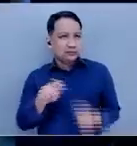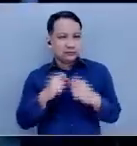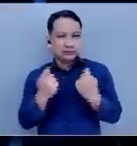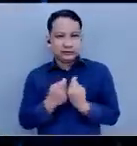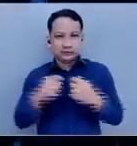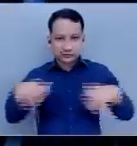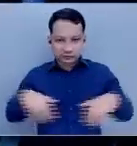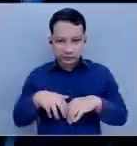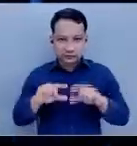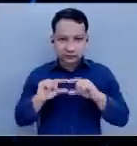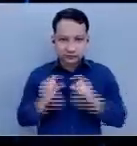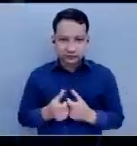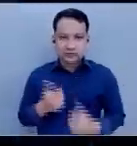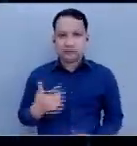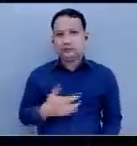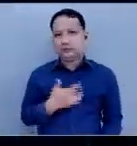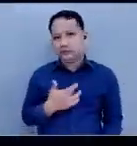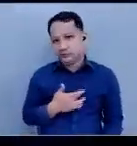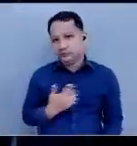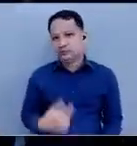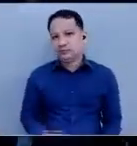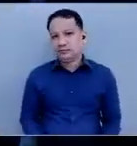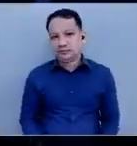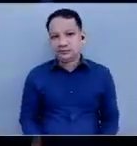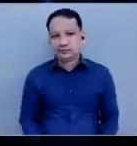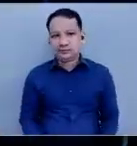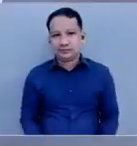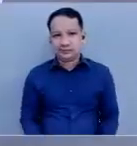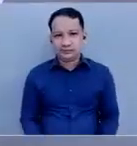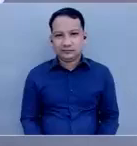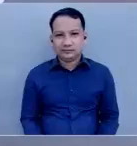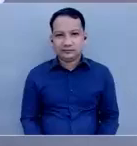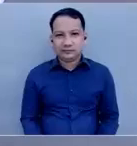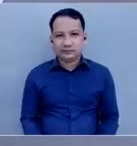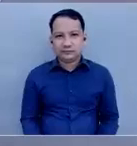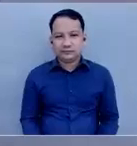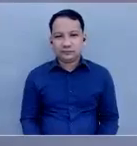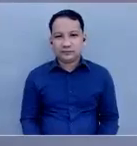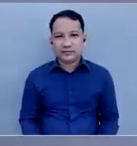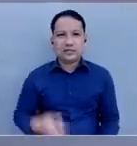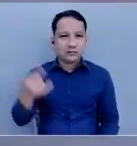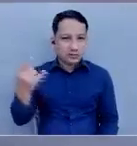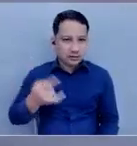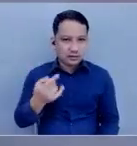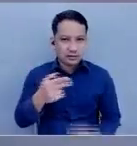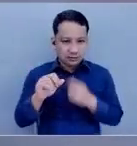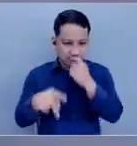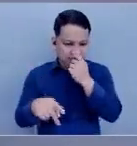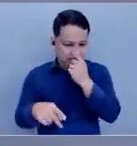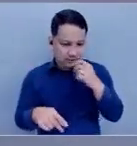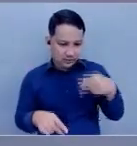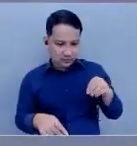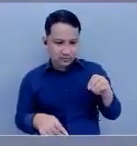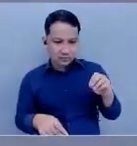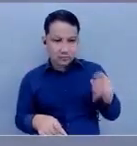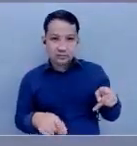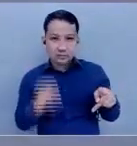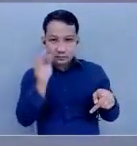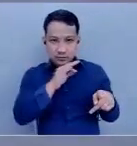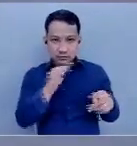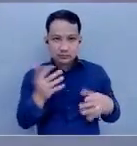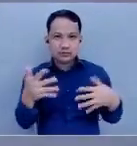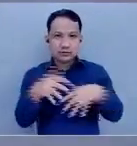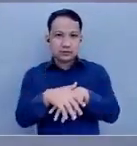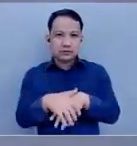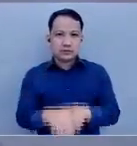group. Naramdaman talaga. Naramdaman naman. Yung kakaiba sa kanila is hip-hop. At saka Pop Pinoy, ang gusto nilang i-blend. Actually, yun